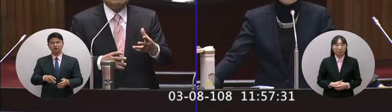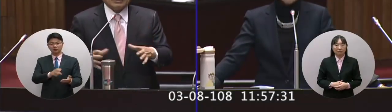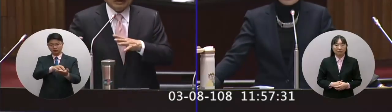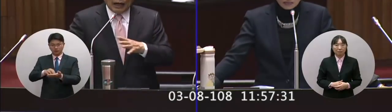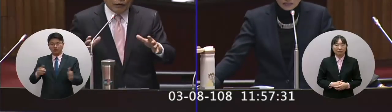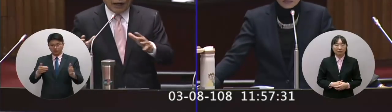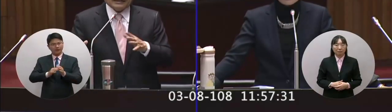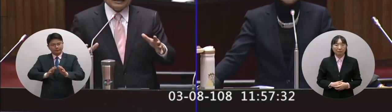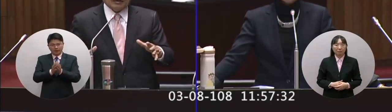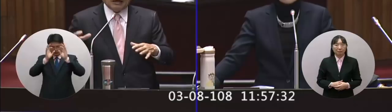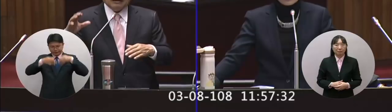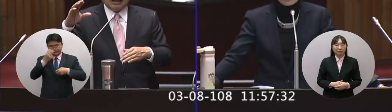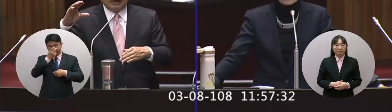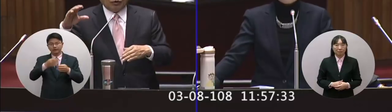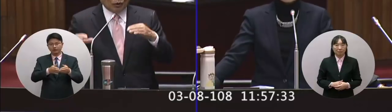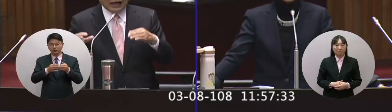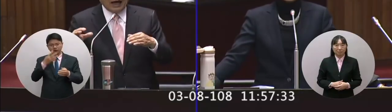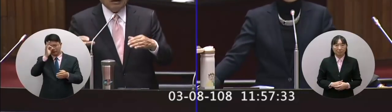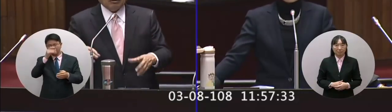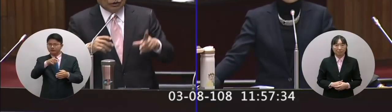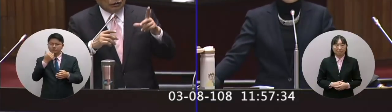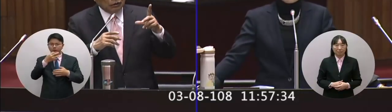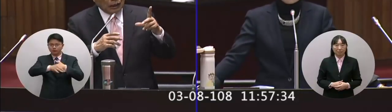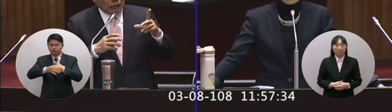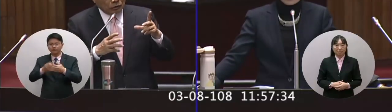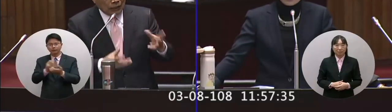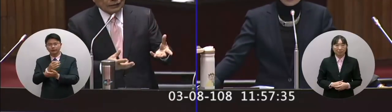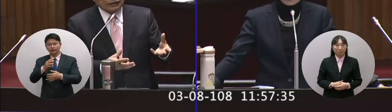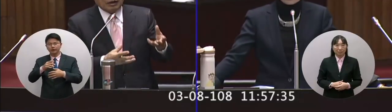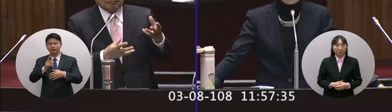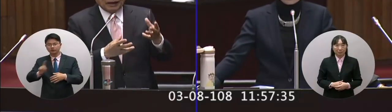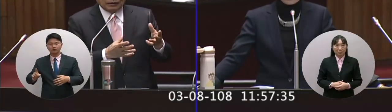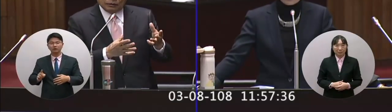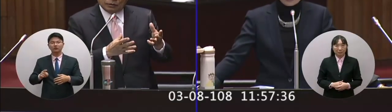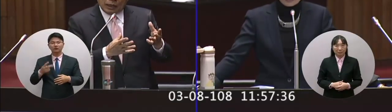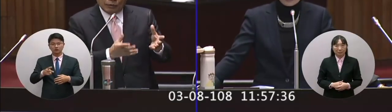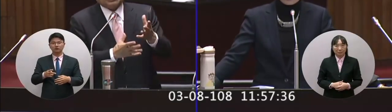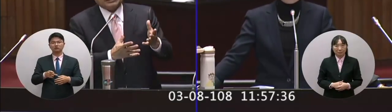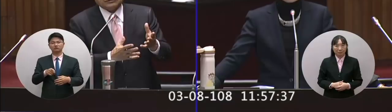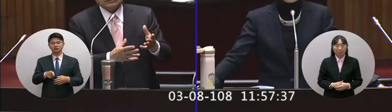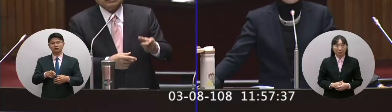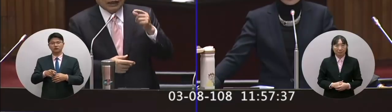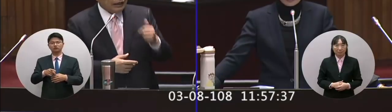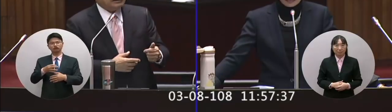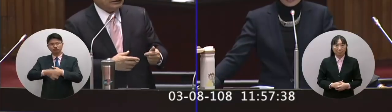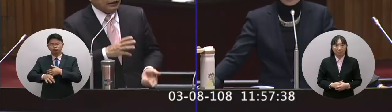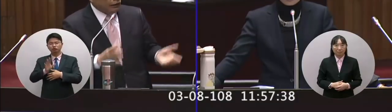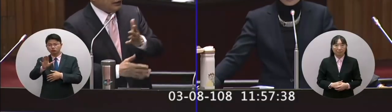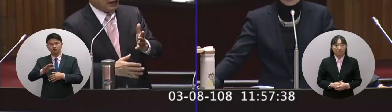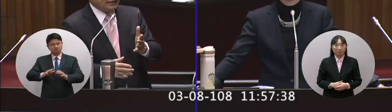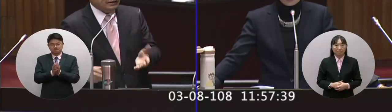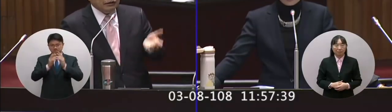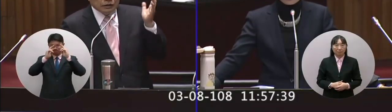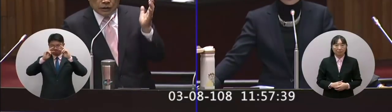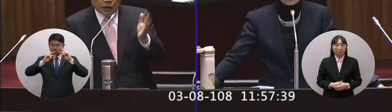检讨，看还有哪一些地方有落差，或者有哪一些地方办的还有缺失，那立刻检